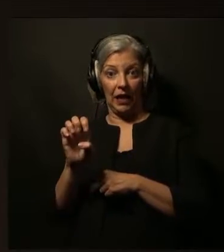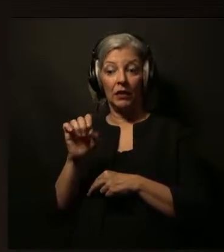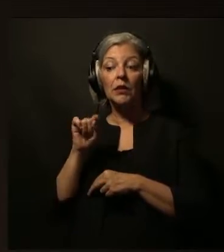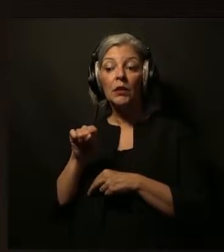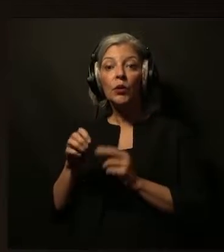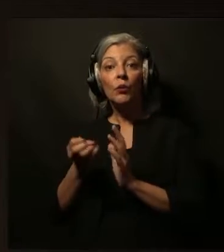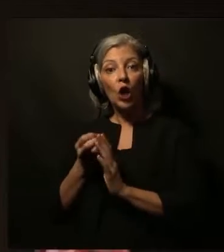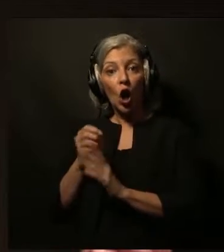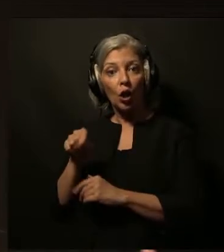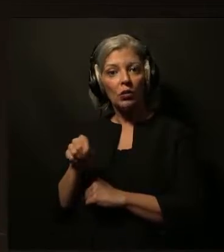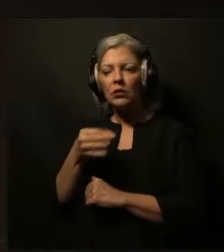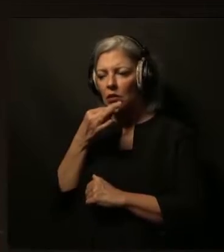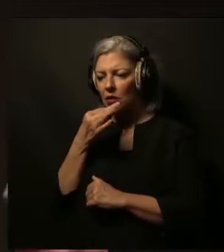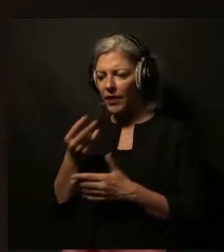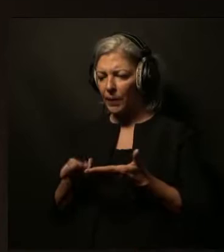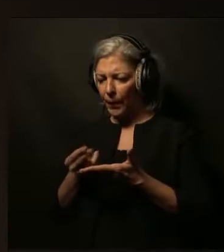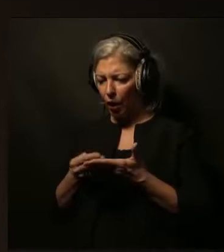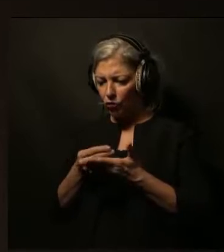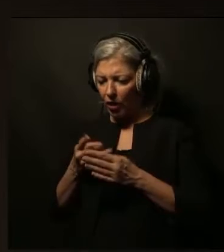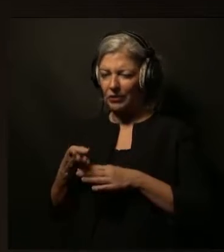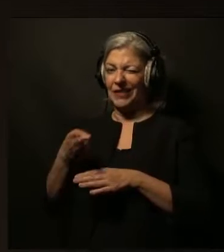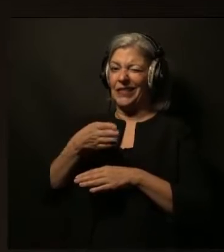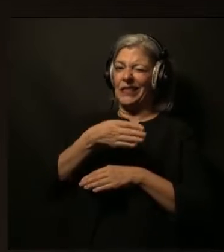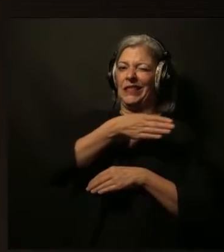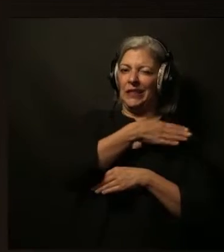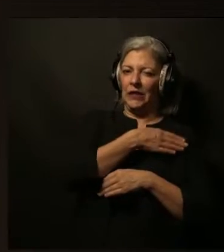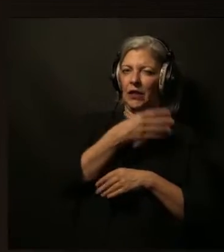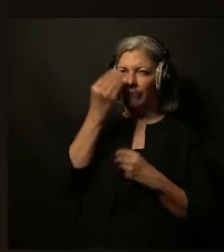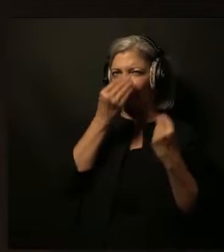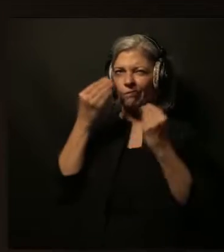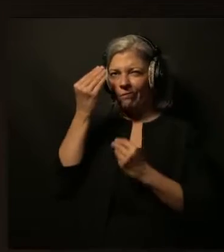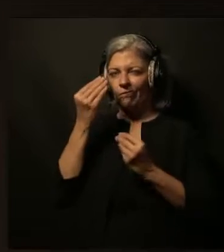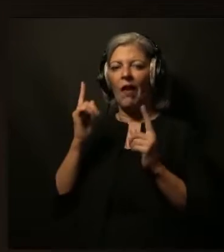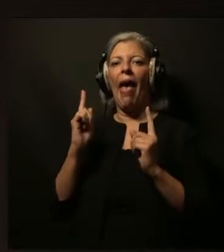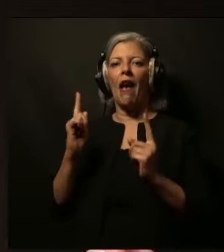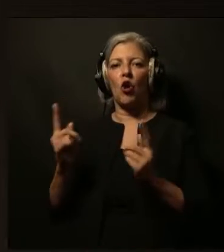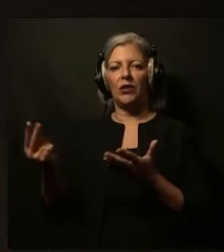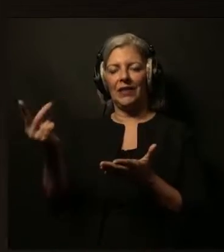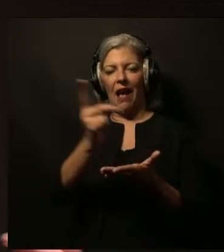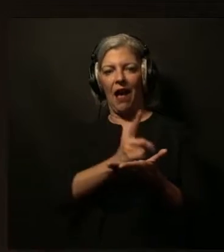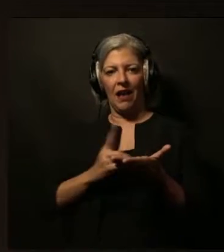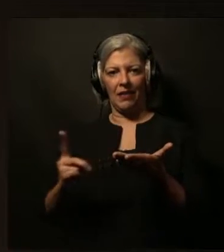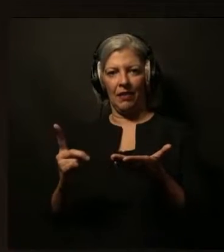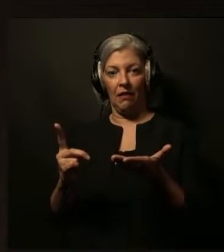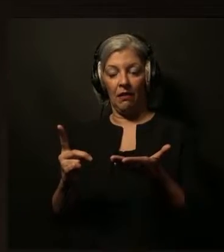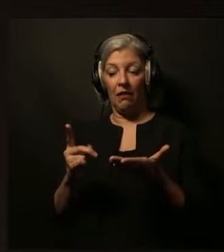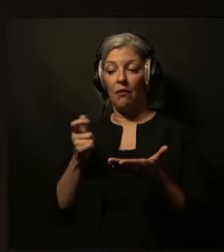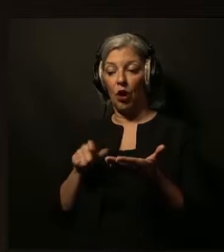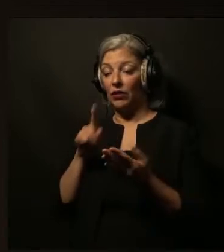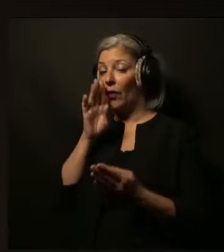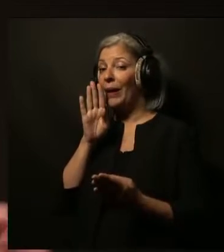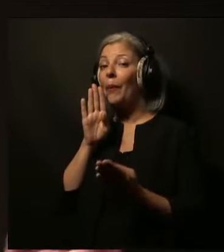ridisegnati e riprogettati a Monte tramite l'eco design per avere un minore impatto